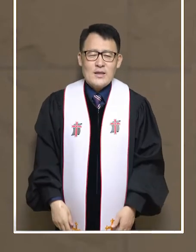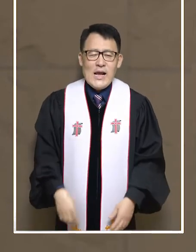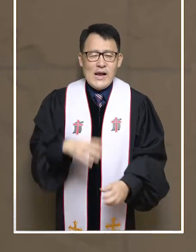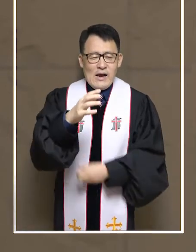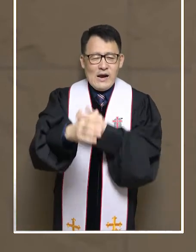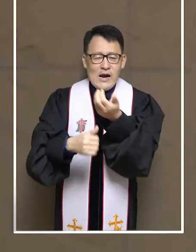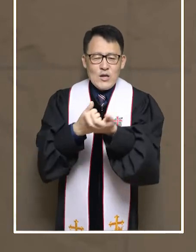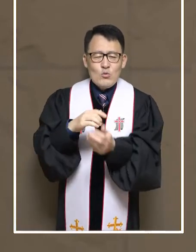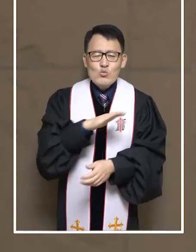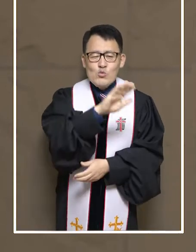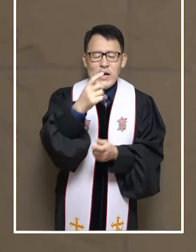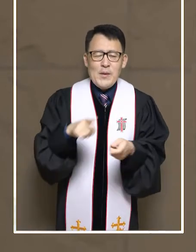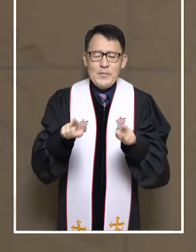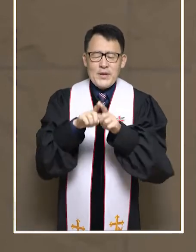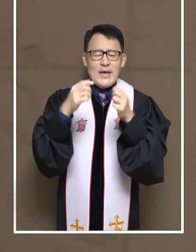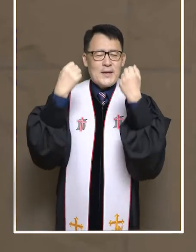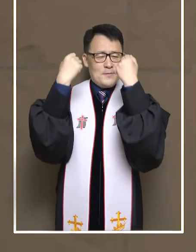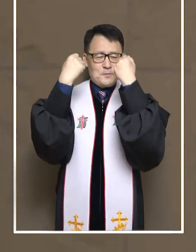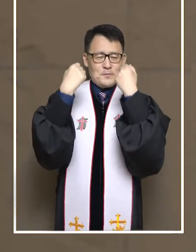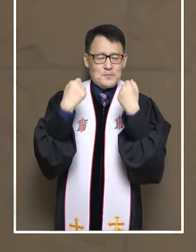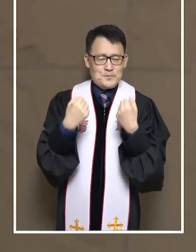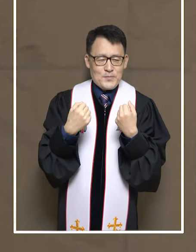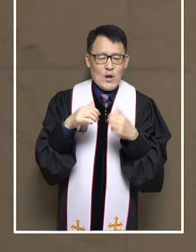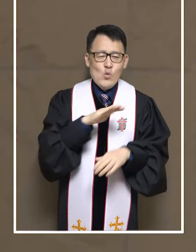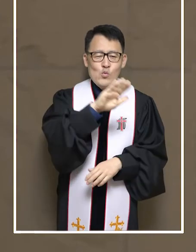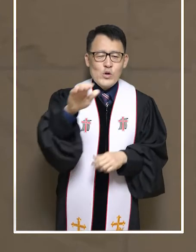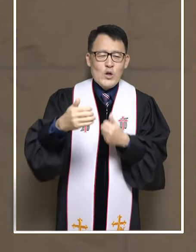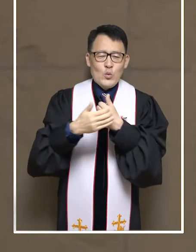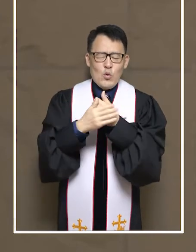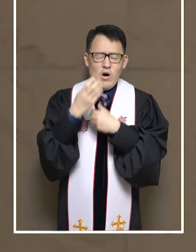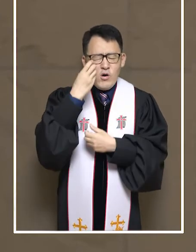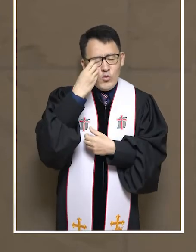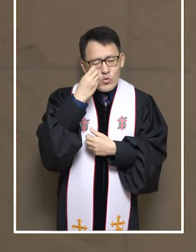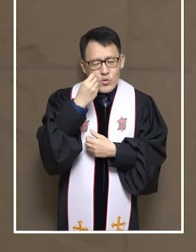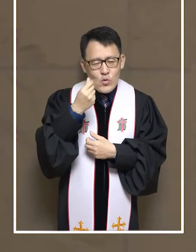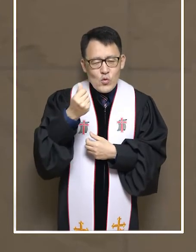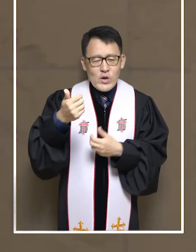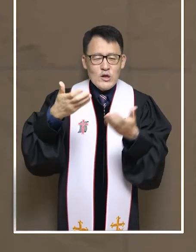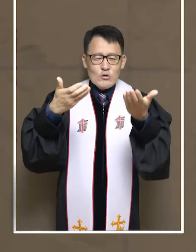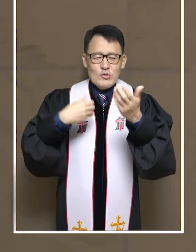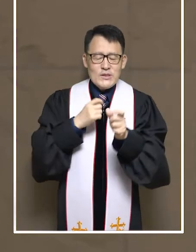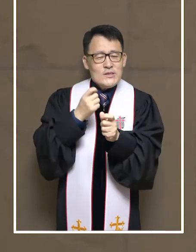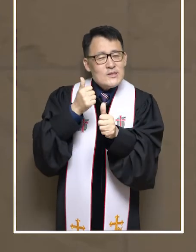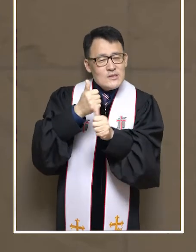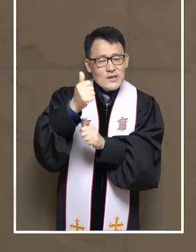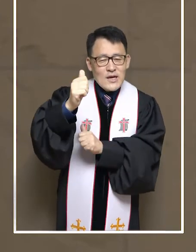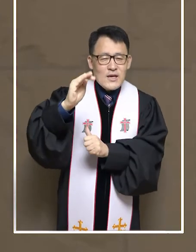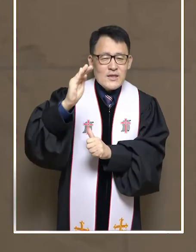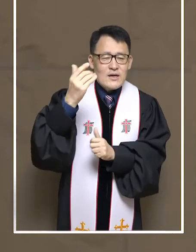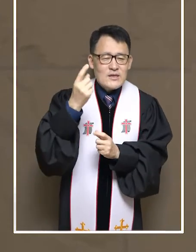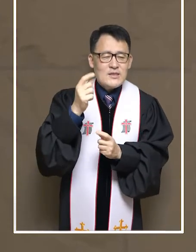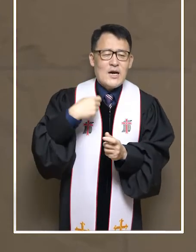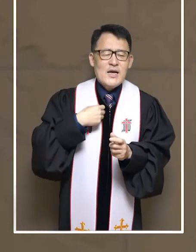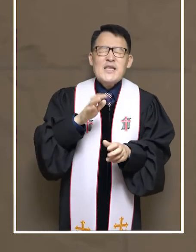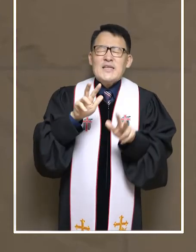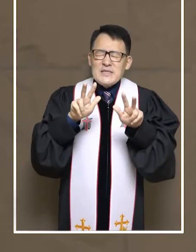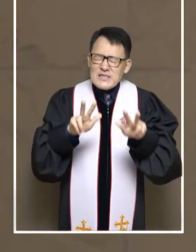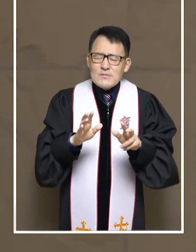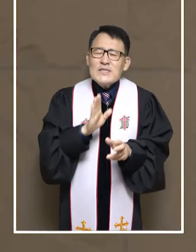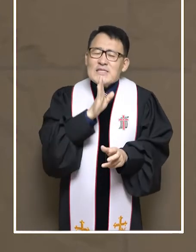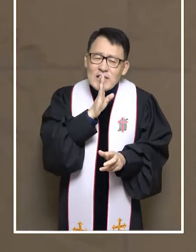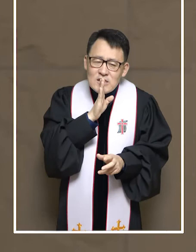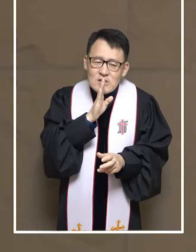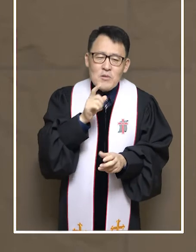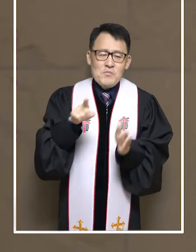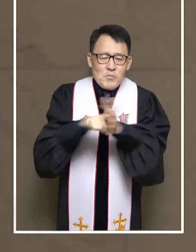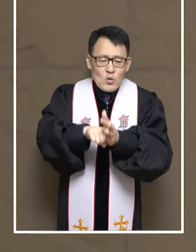믿습니다. 하나님께서 우리와 함께 계시다. 우리를 도우시고 형통하게 하셔서 승리하게 하실